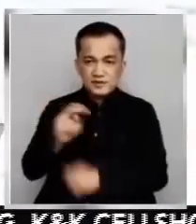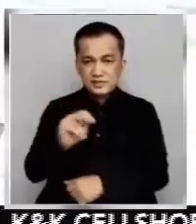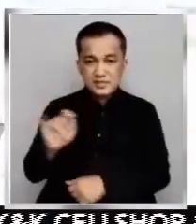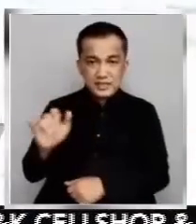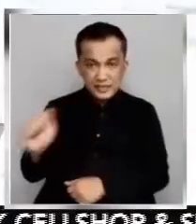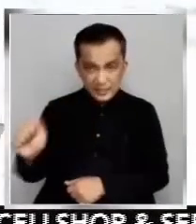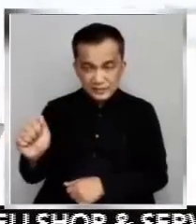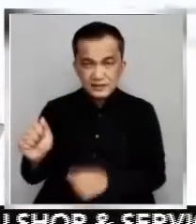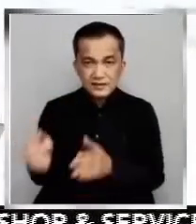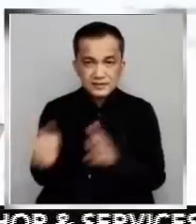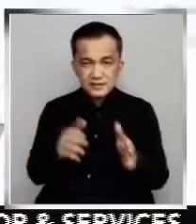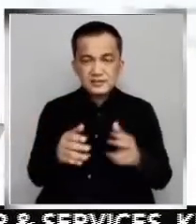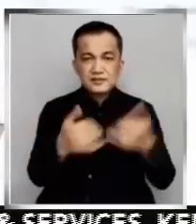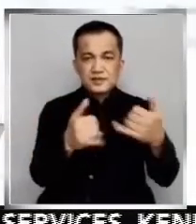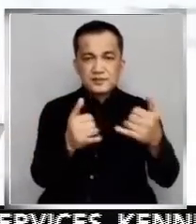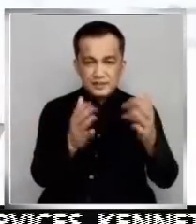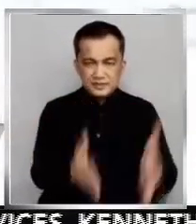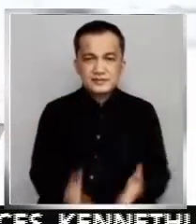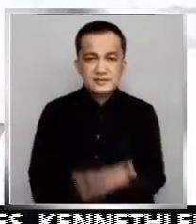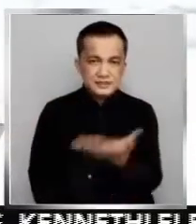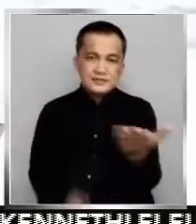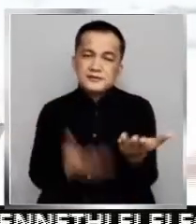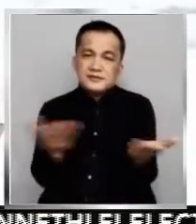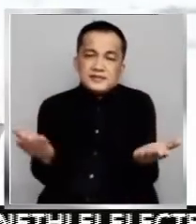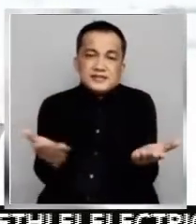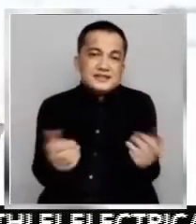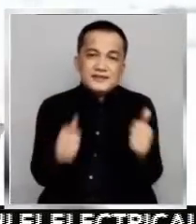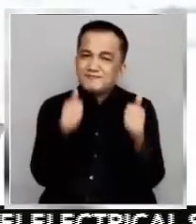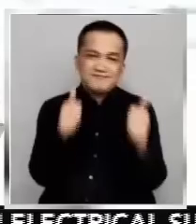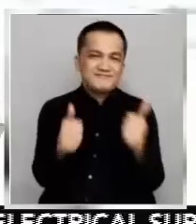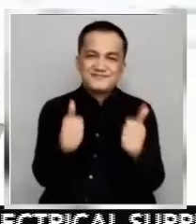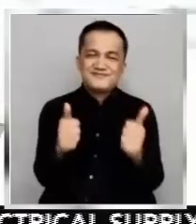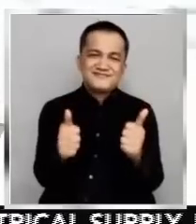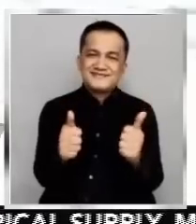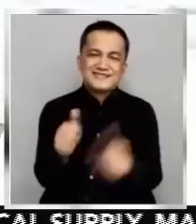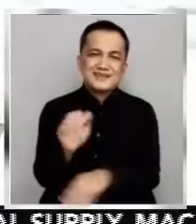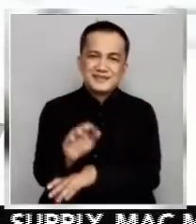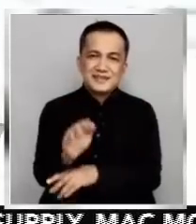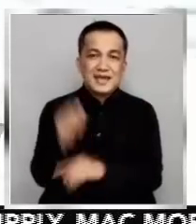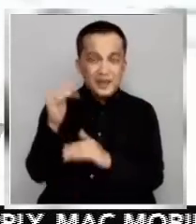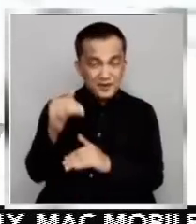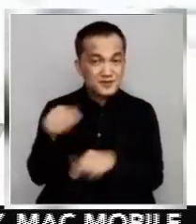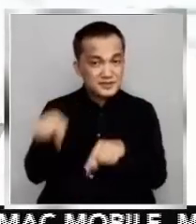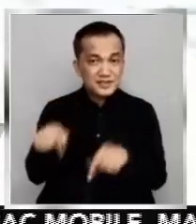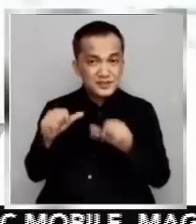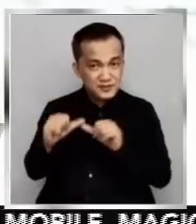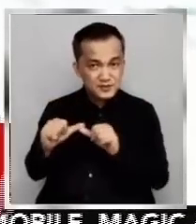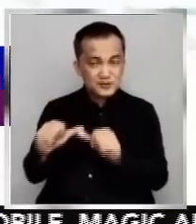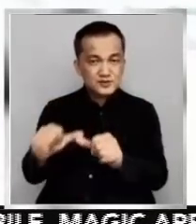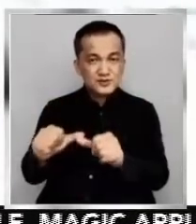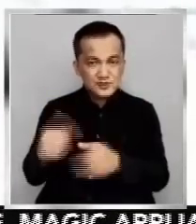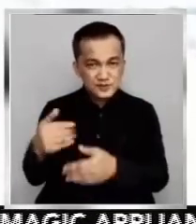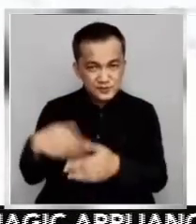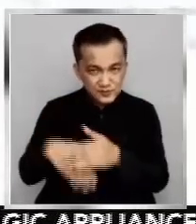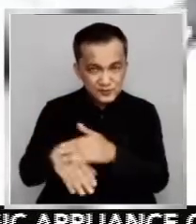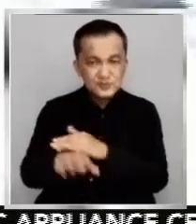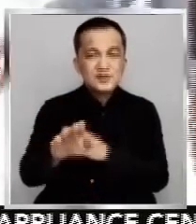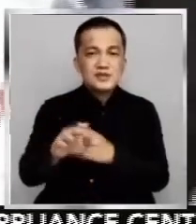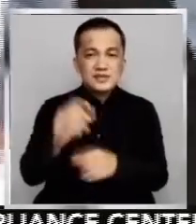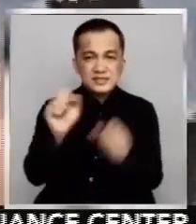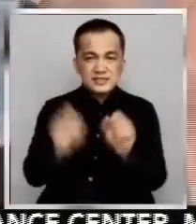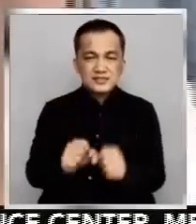ating mga atleta. So it was a very good afternoon and I hope this will continue as we go to season 99 and